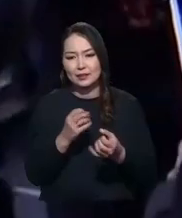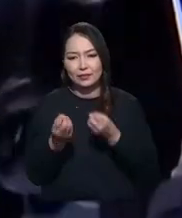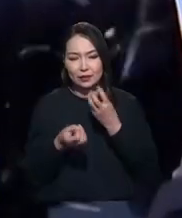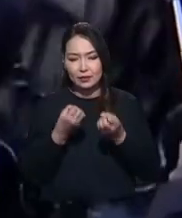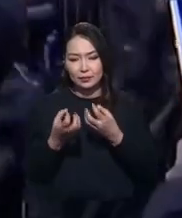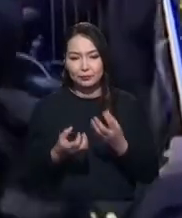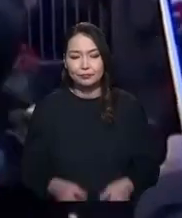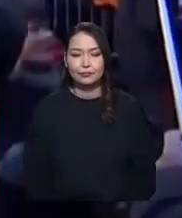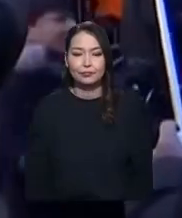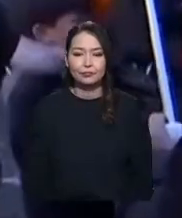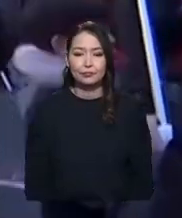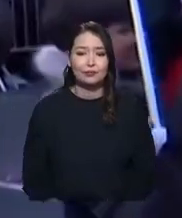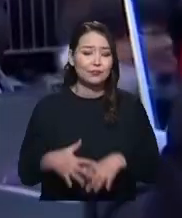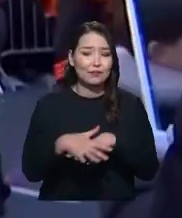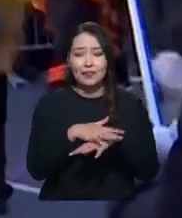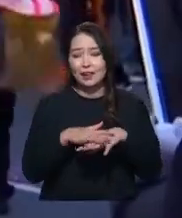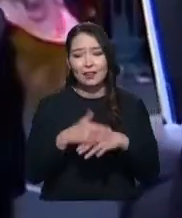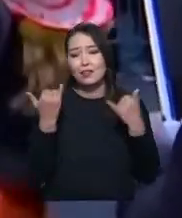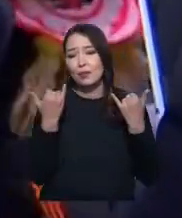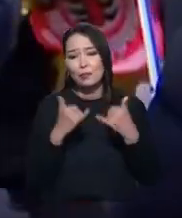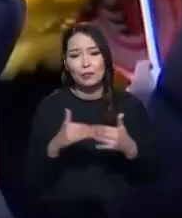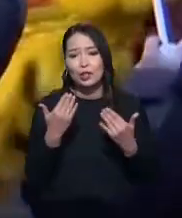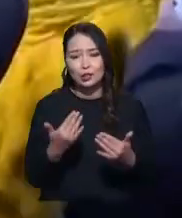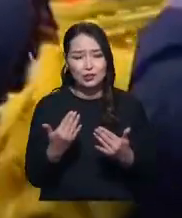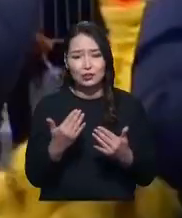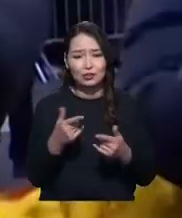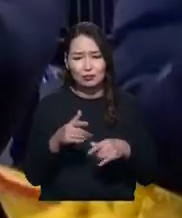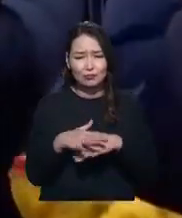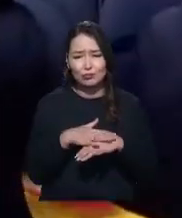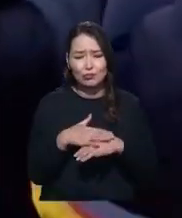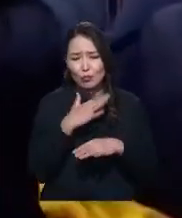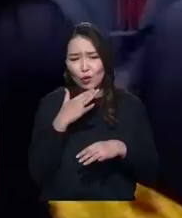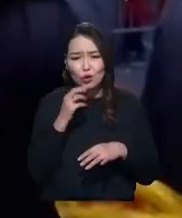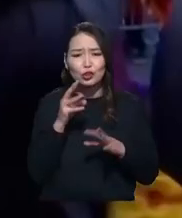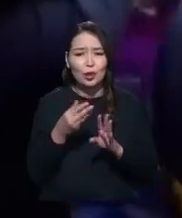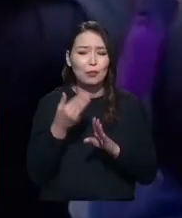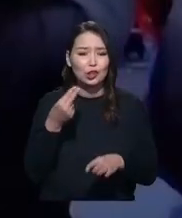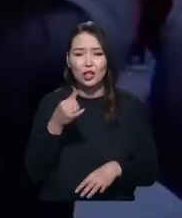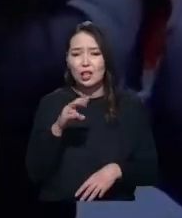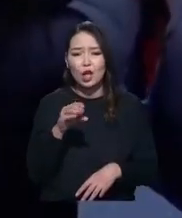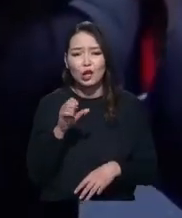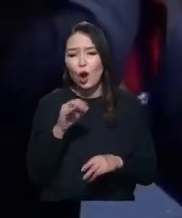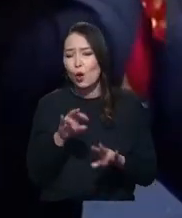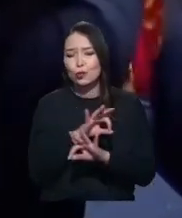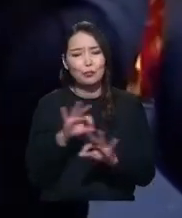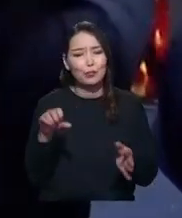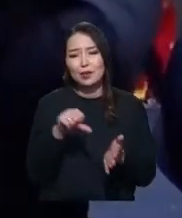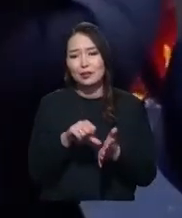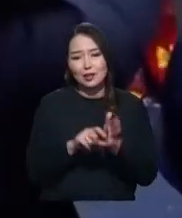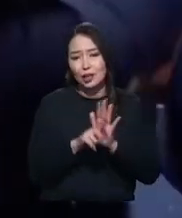семьям толпа невероятная явка больше чем за последние годы Чайна Таун прекрасно отметил наступление года